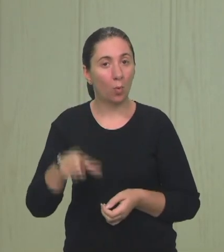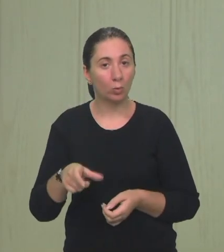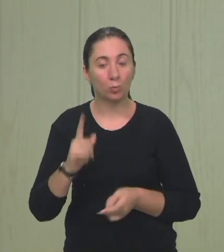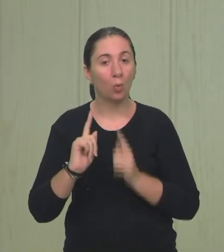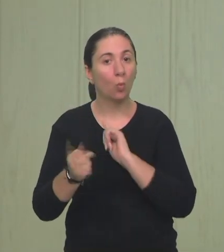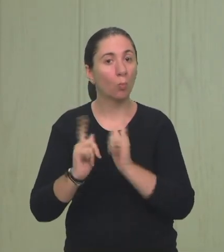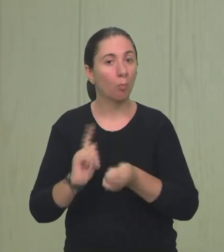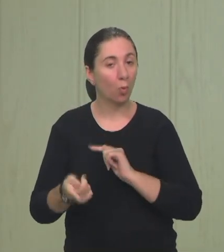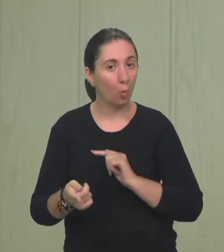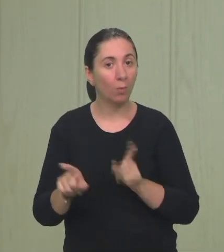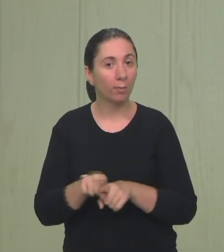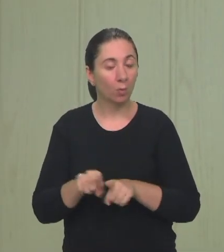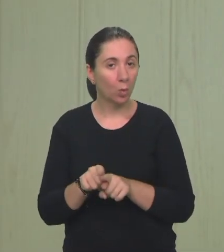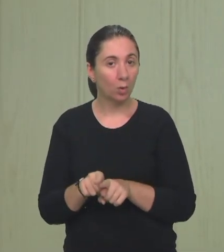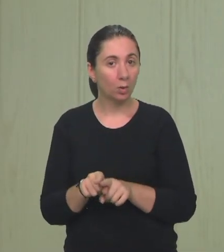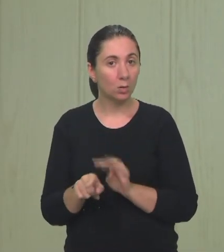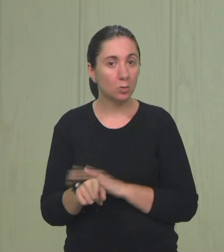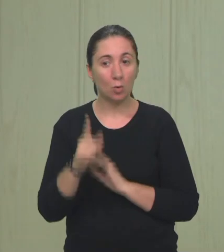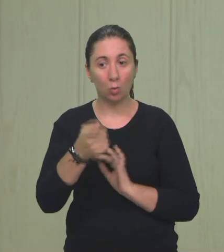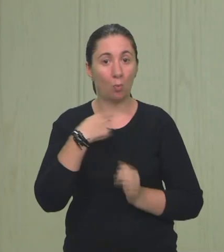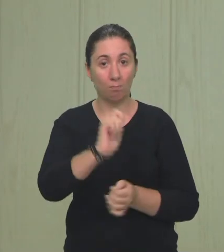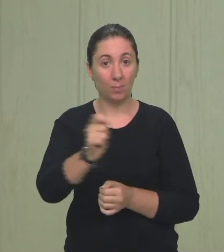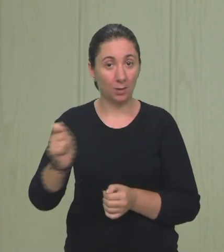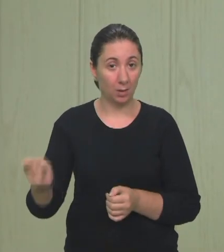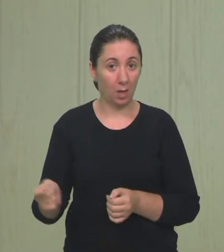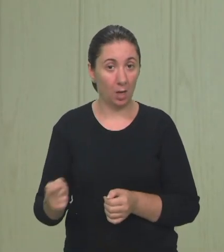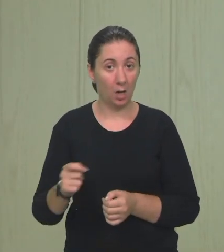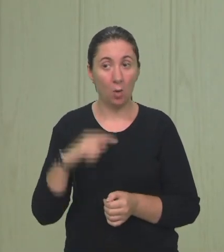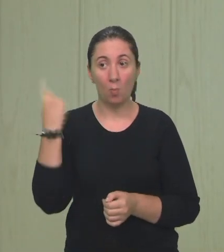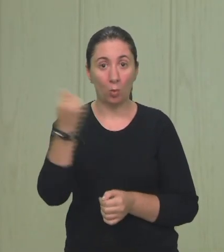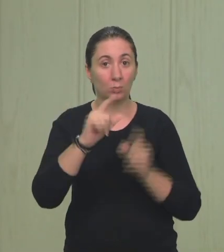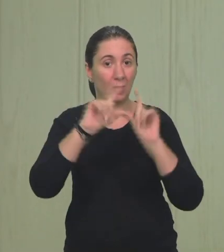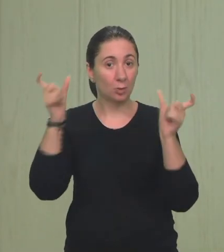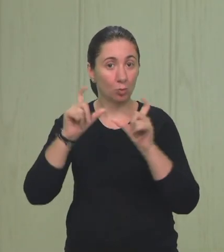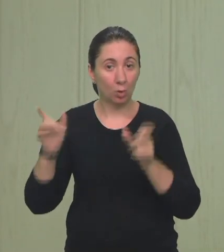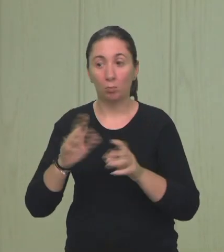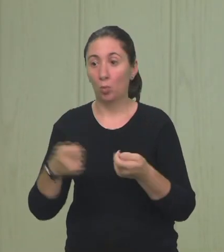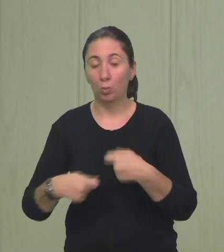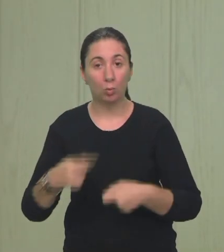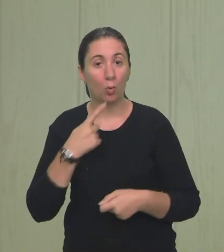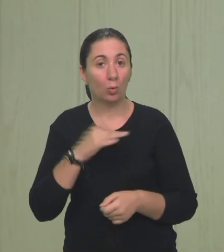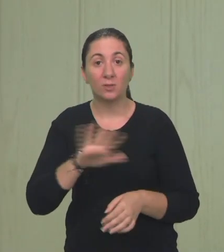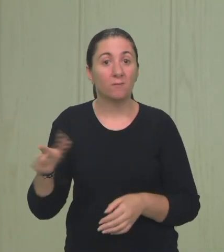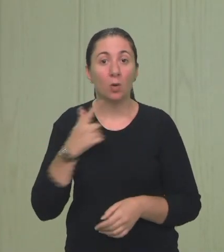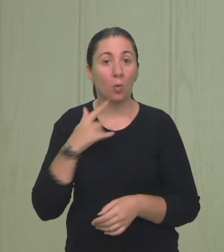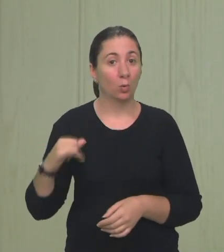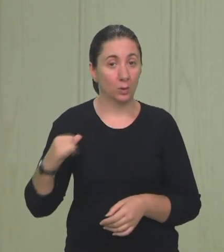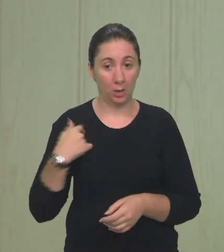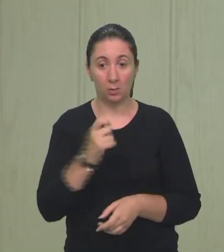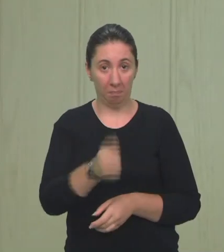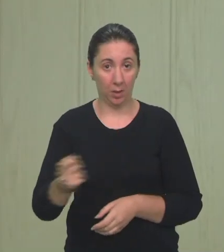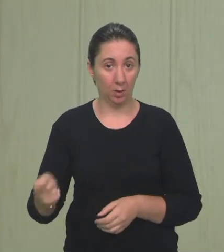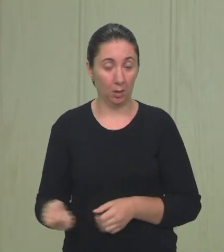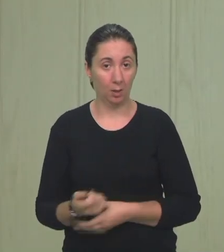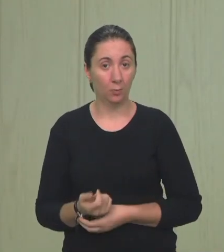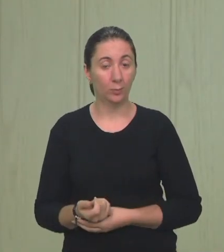prometu. To isto dijelimo okolo institucijama i udrugama i svima koji su zainteresirani